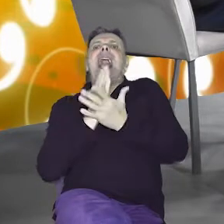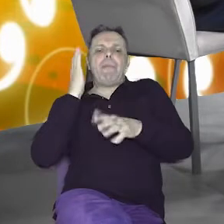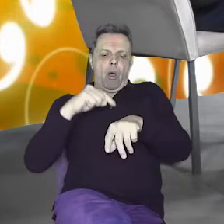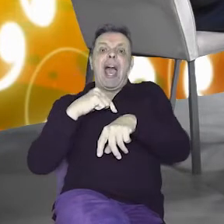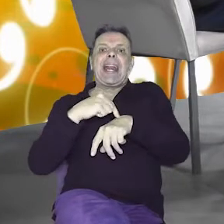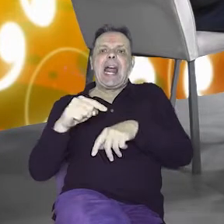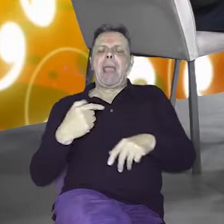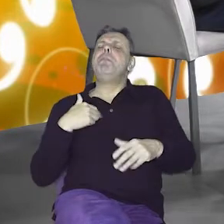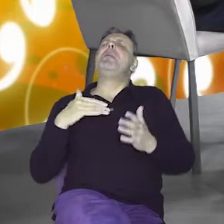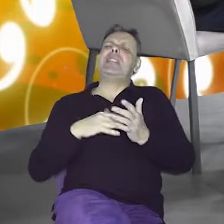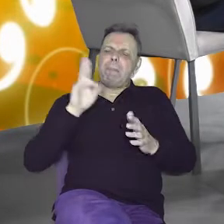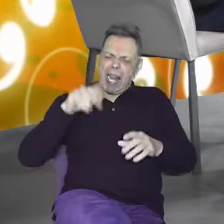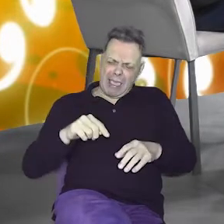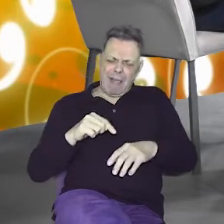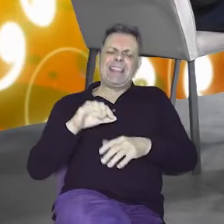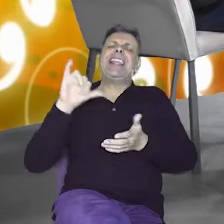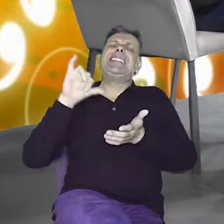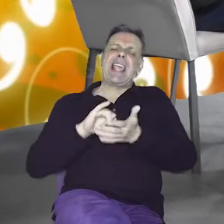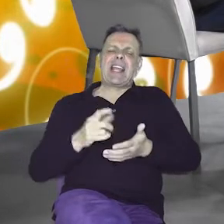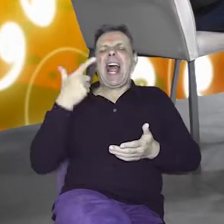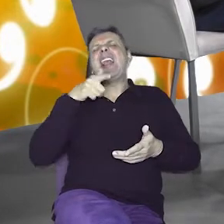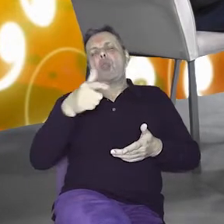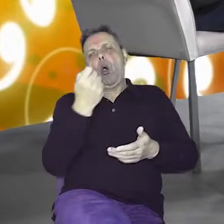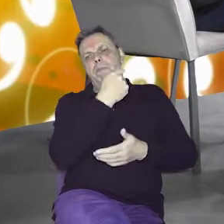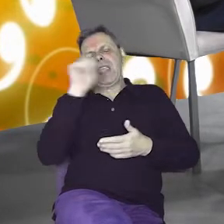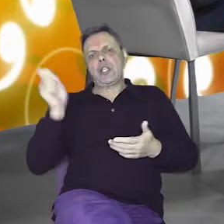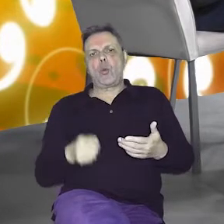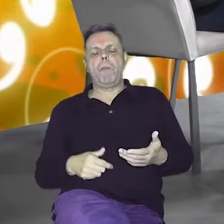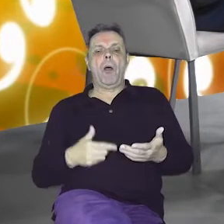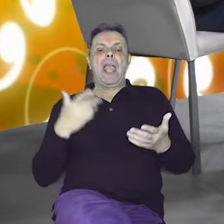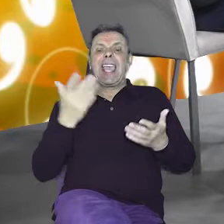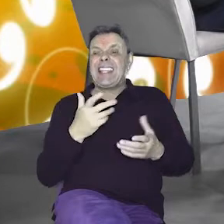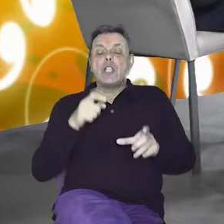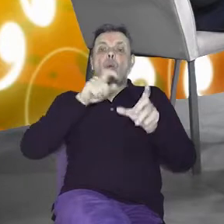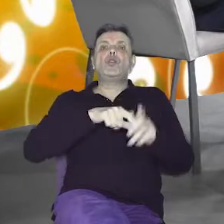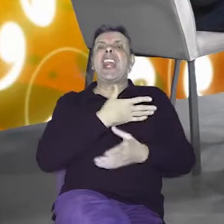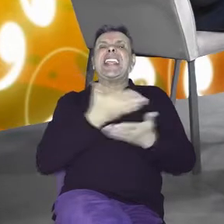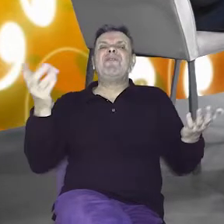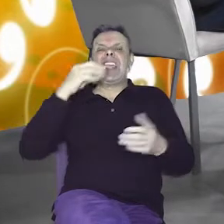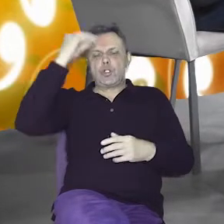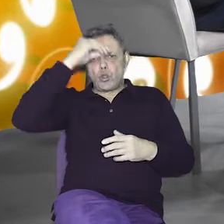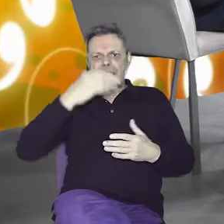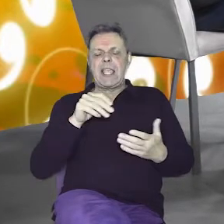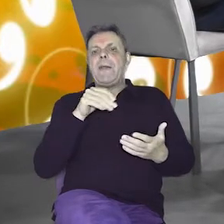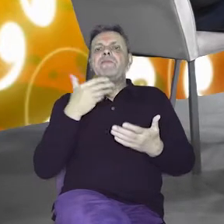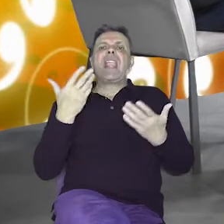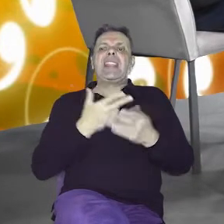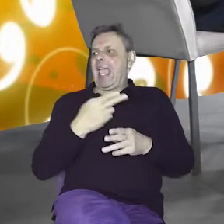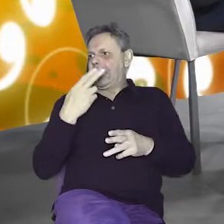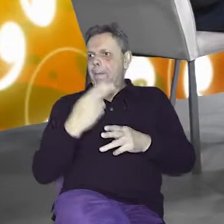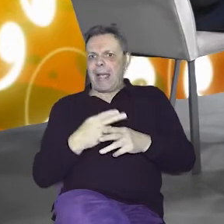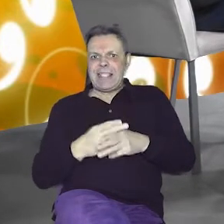centri za rane, jel? Centri. To su centri za rane. Mi bi trebali imati nekakav centar za rane, to ne ono to košta, jel? Gdje su